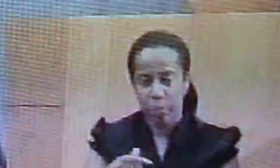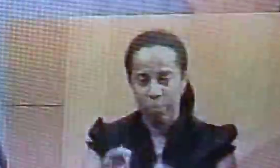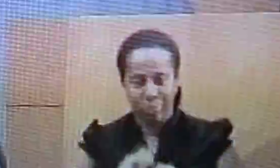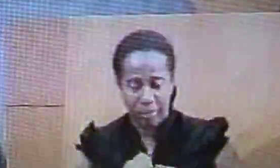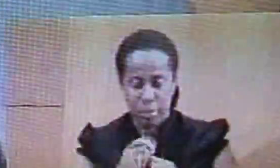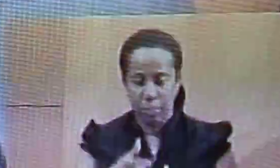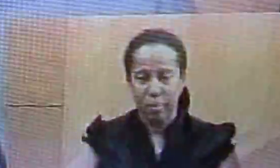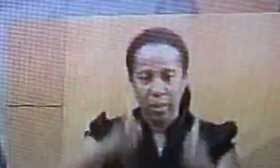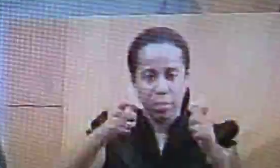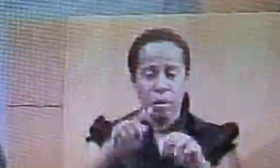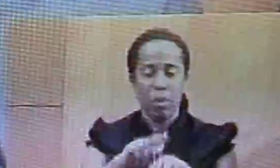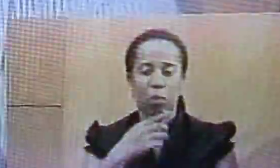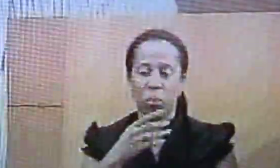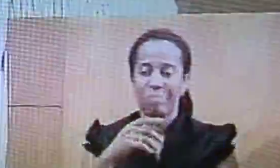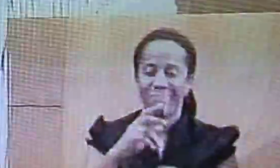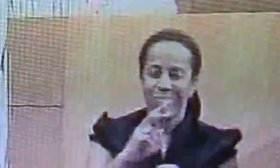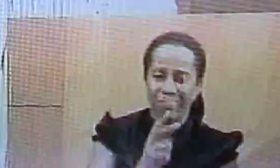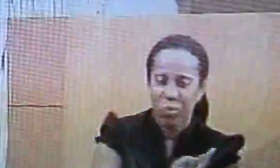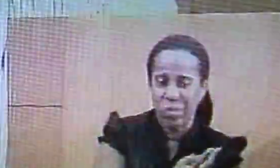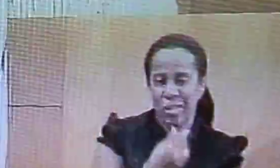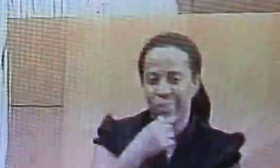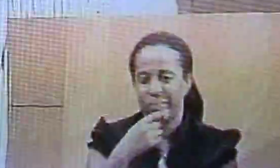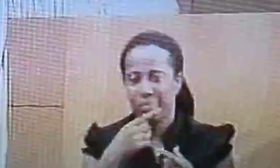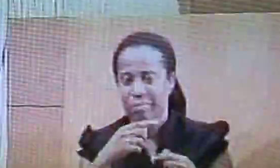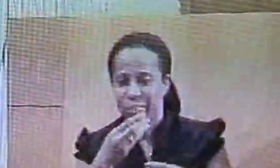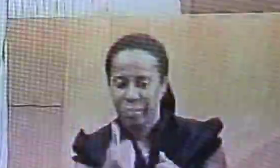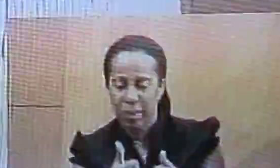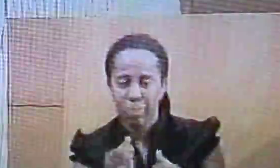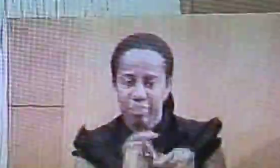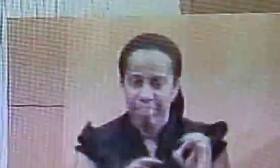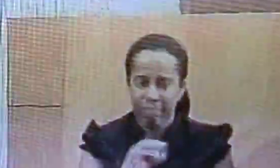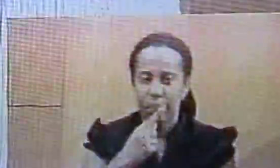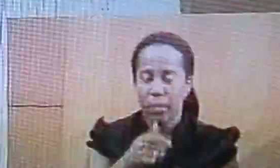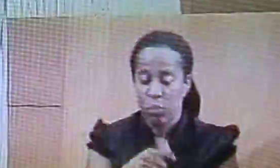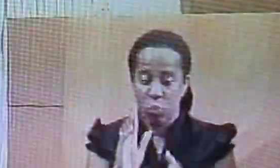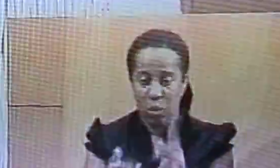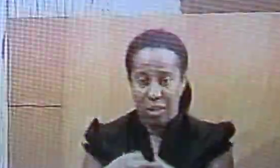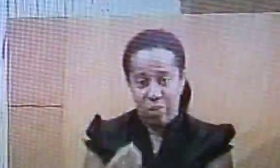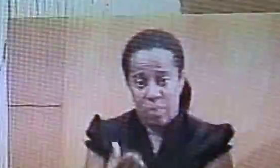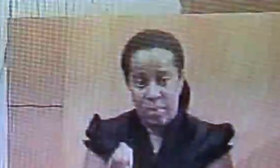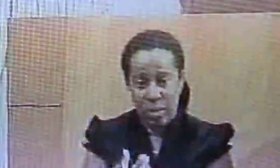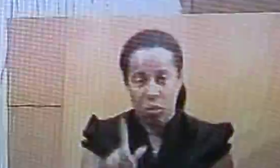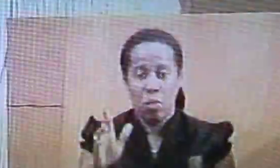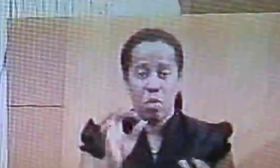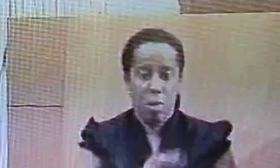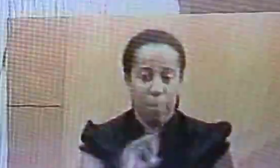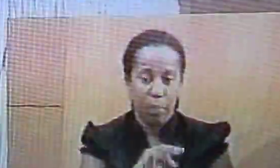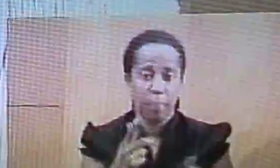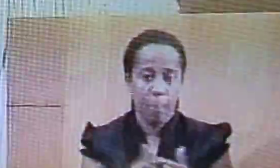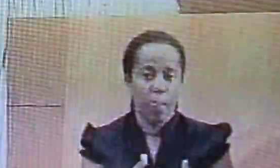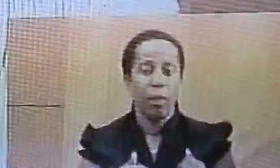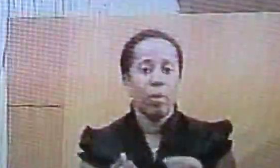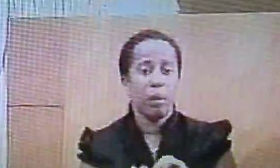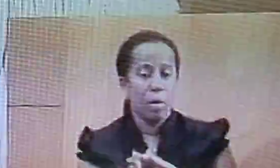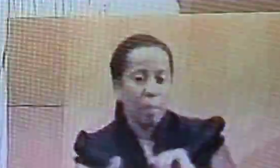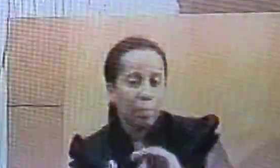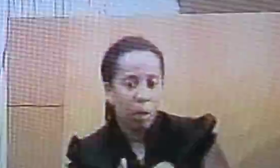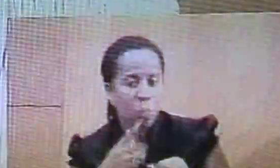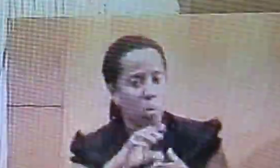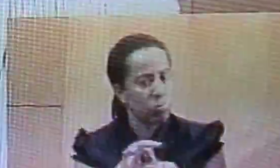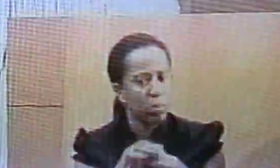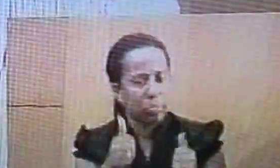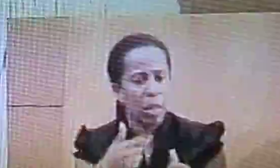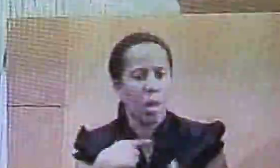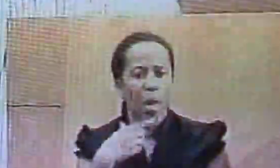avez une contradiction avec le président que vous avez soutenu. Peut-être qu'il n'avait pas l'information amicalement, parce que j'ai une excellente relation avec lui, je lui